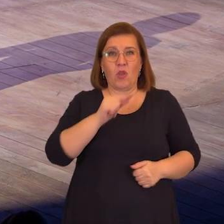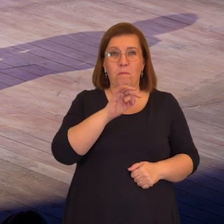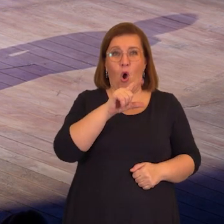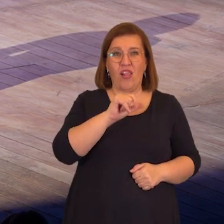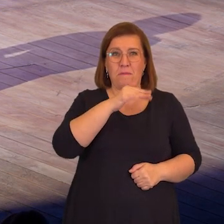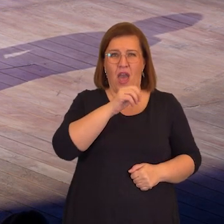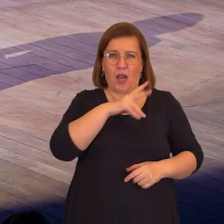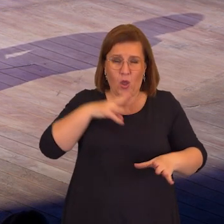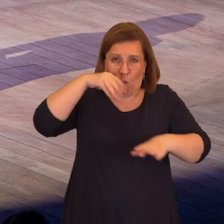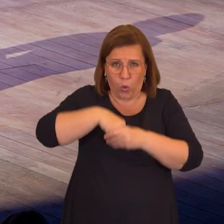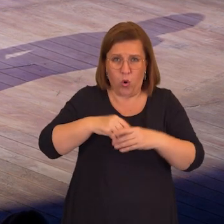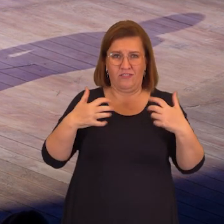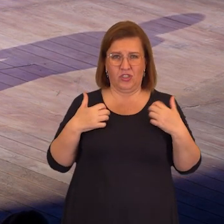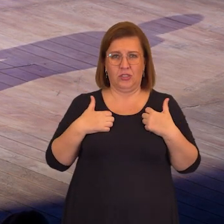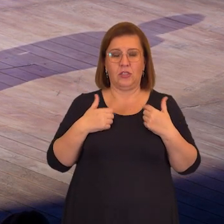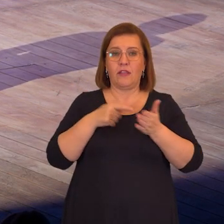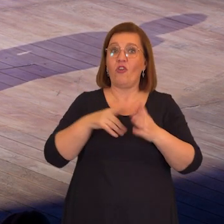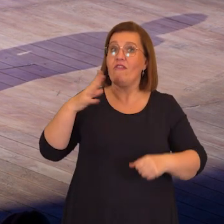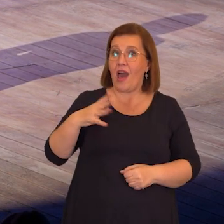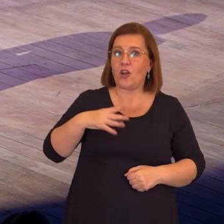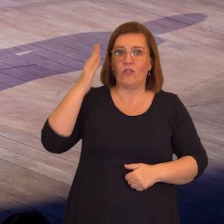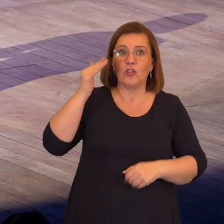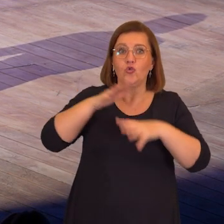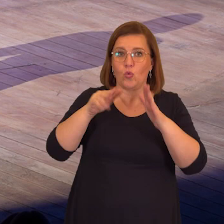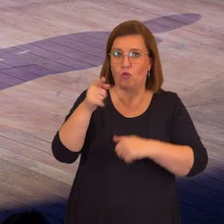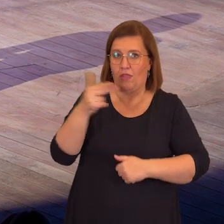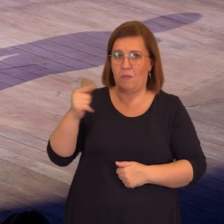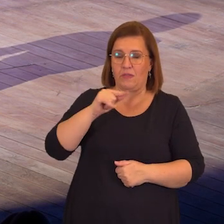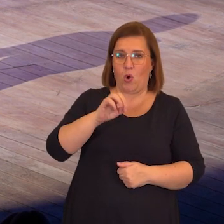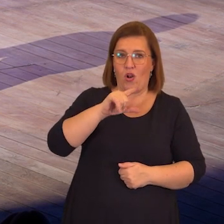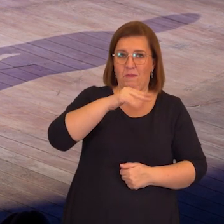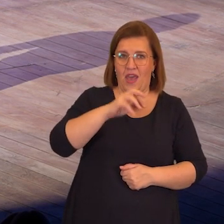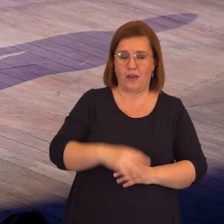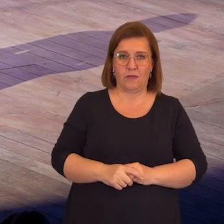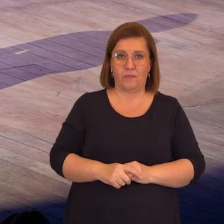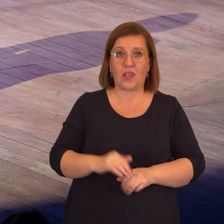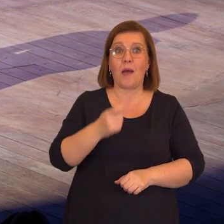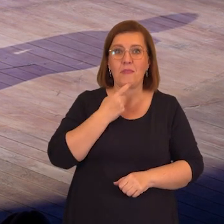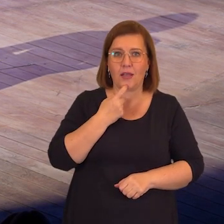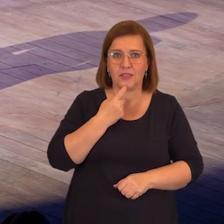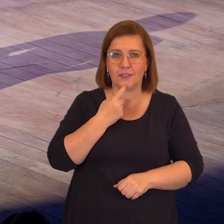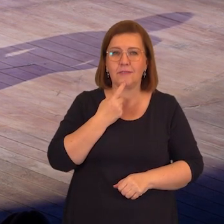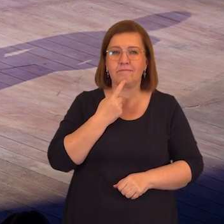życie, dlatego warto o nich dużo wiedzieć. I teraz powiem wam, że plastik jest dobry.